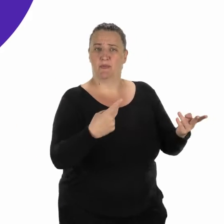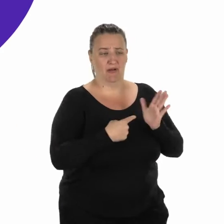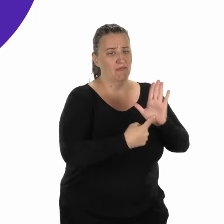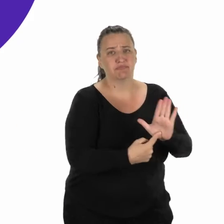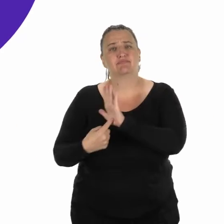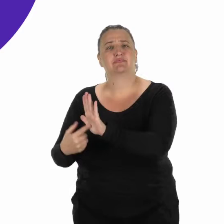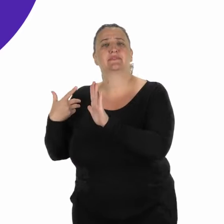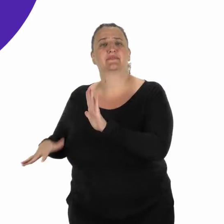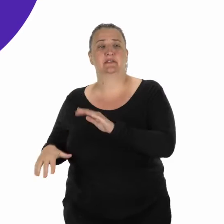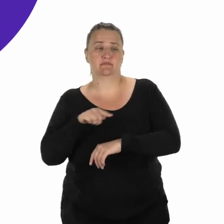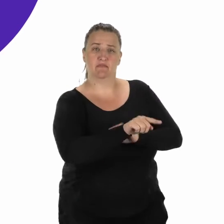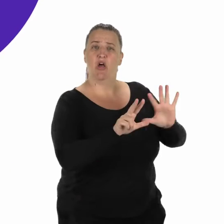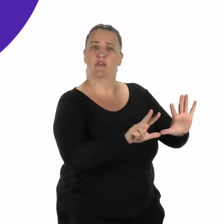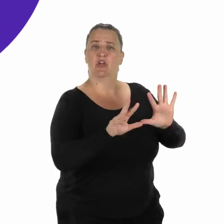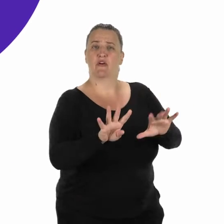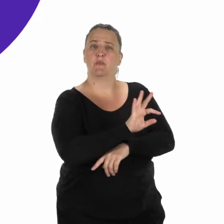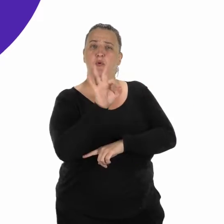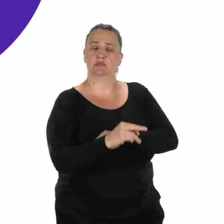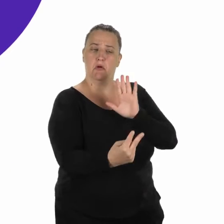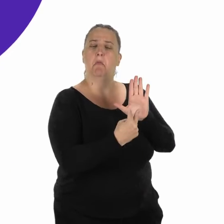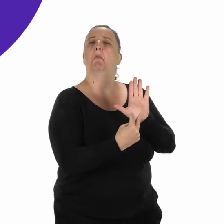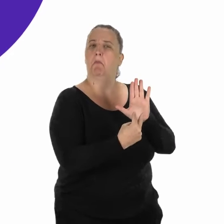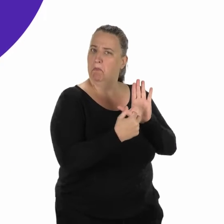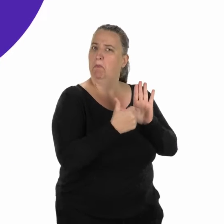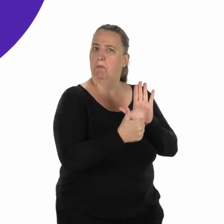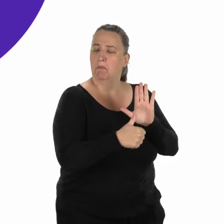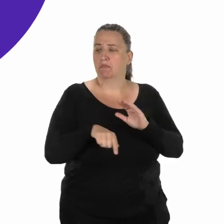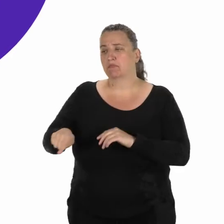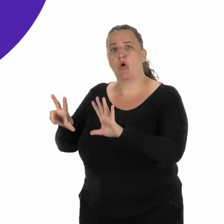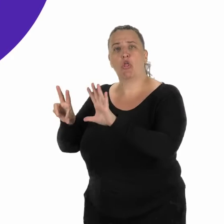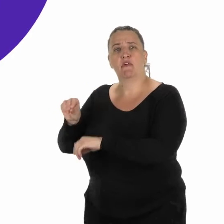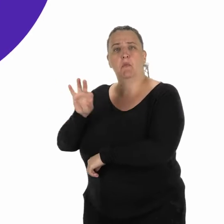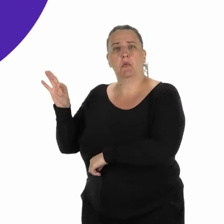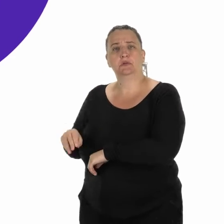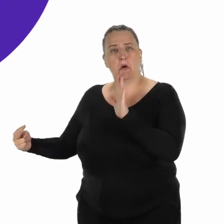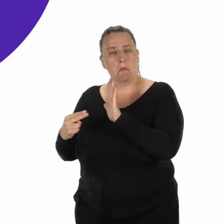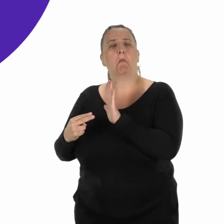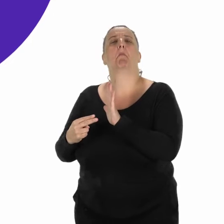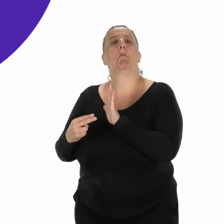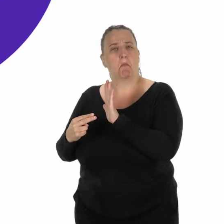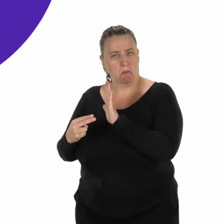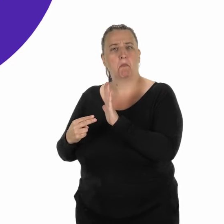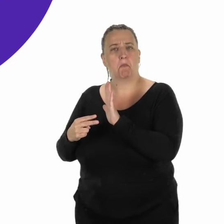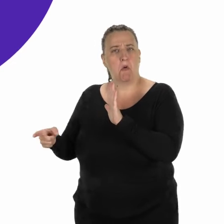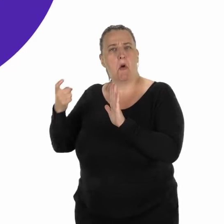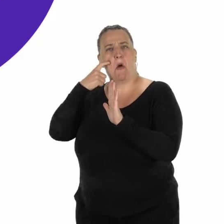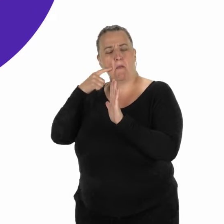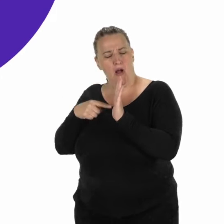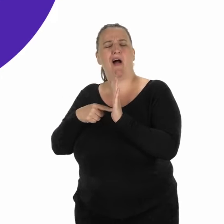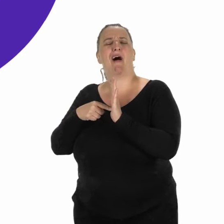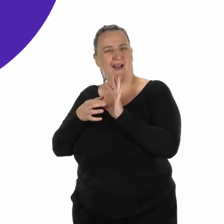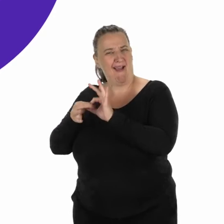d'acteurs institutionnels et auprès du grand public. 89% du public interrogé a apprécié ce logo dans lequel 80%